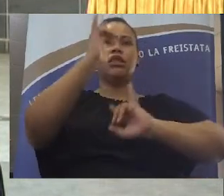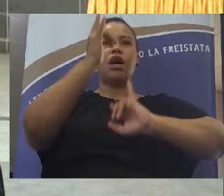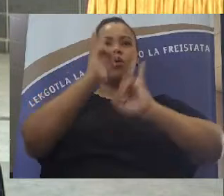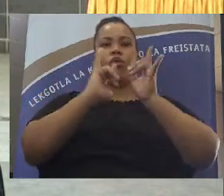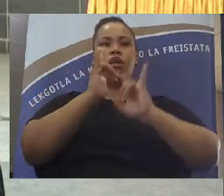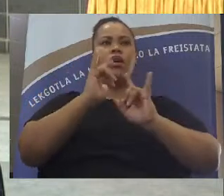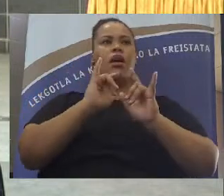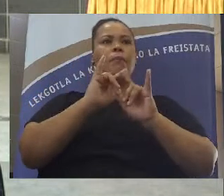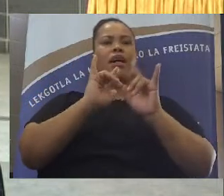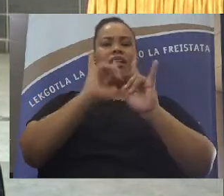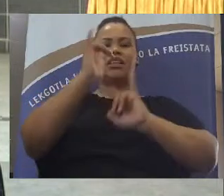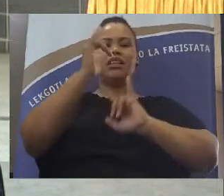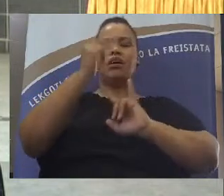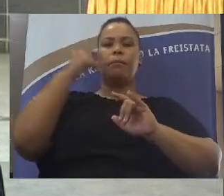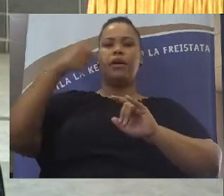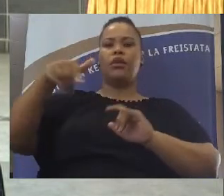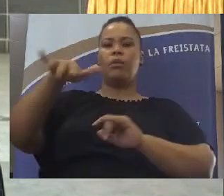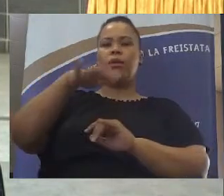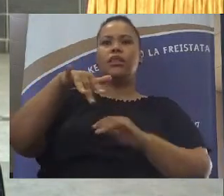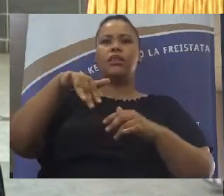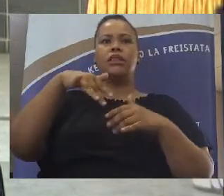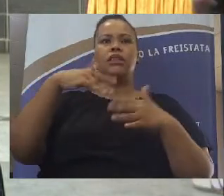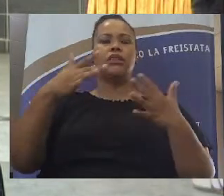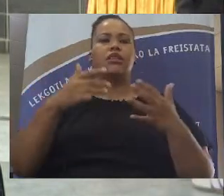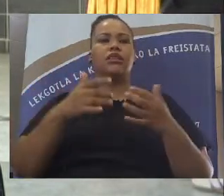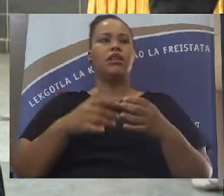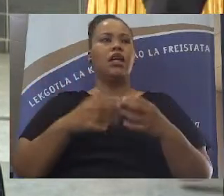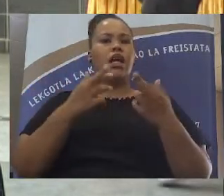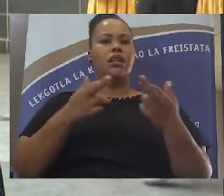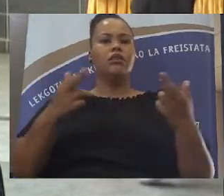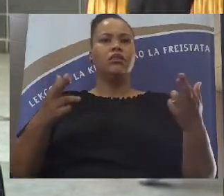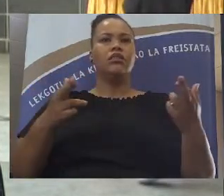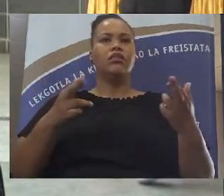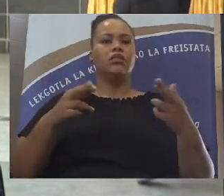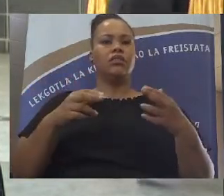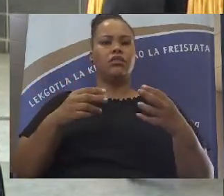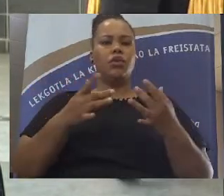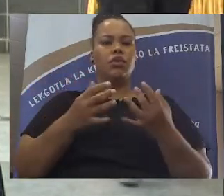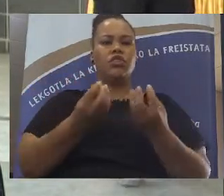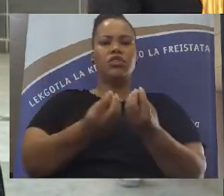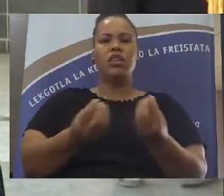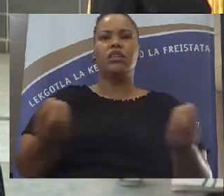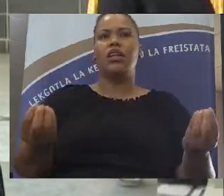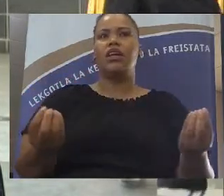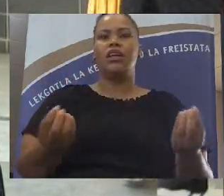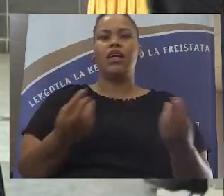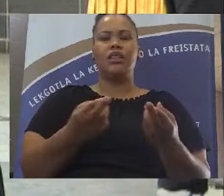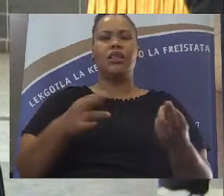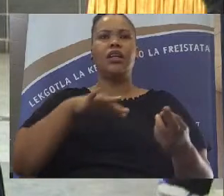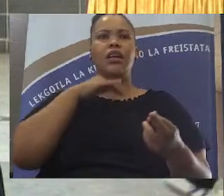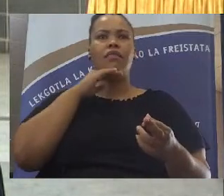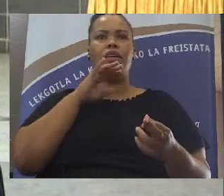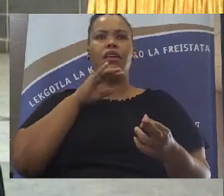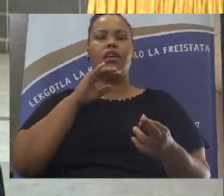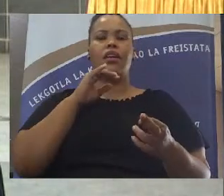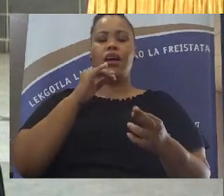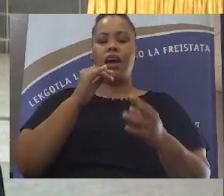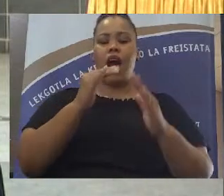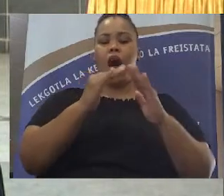nie 'n petrol garage, ons het nie regte fasiliteite vir ons kinders nie. Behuising was 30 jaar